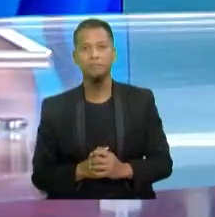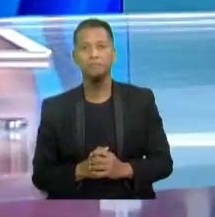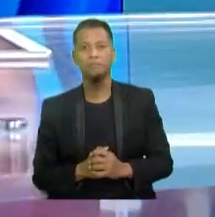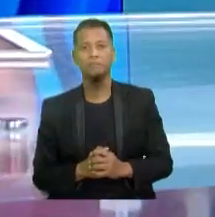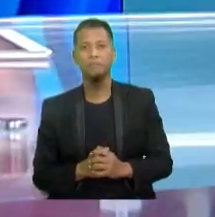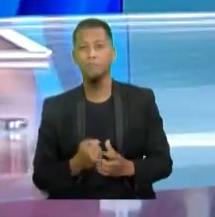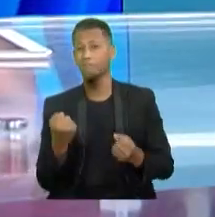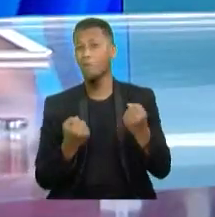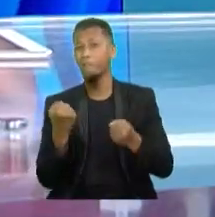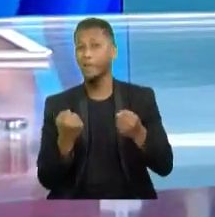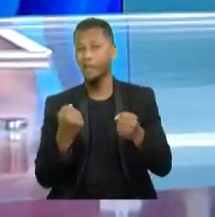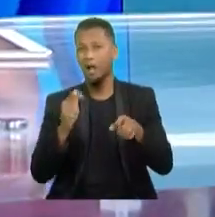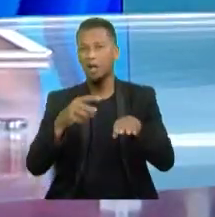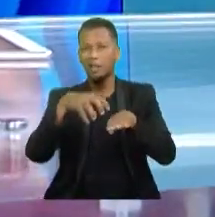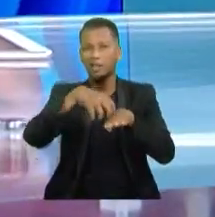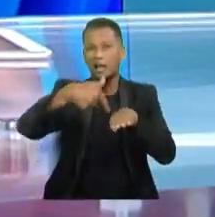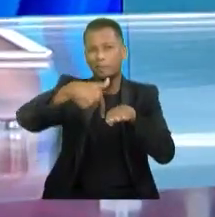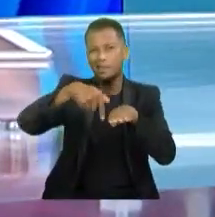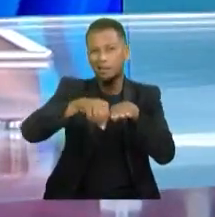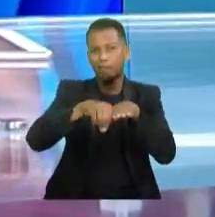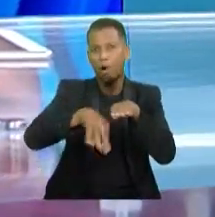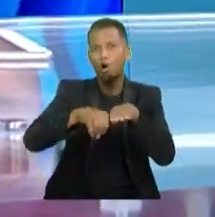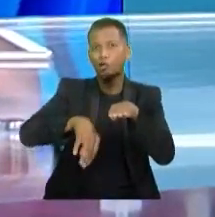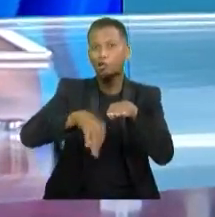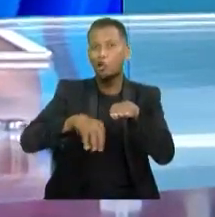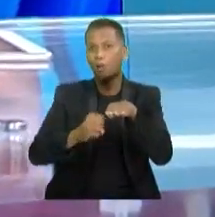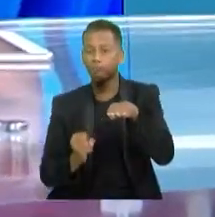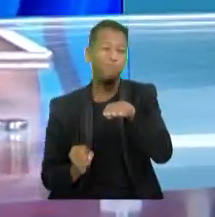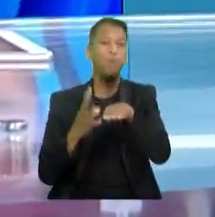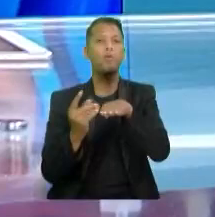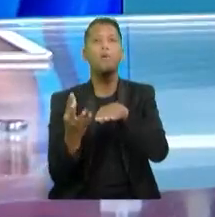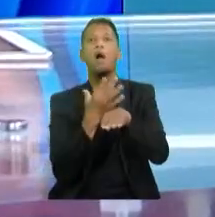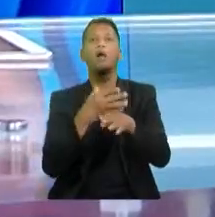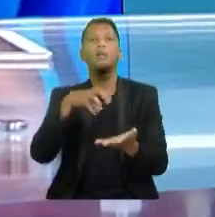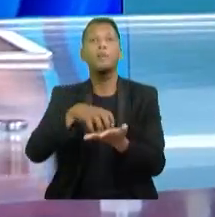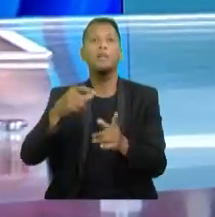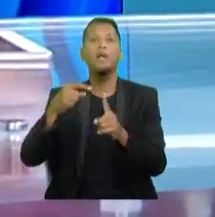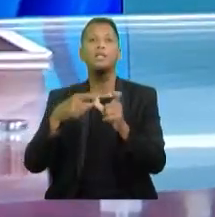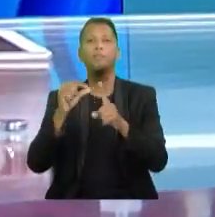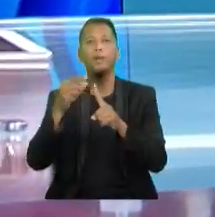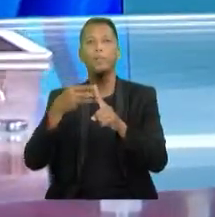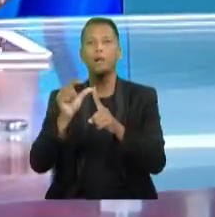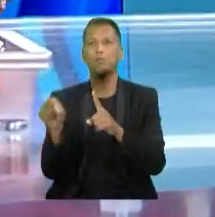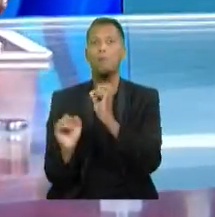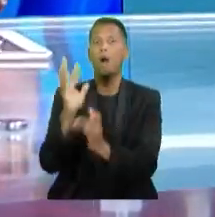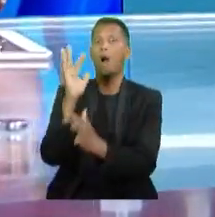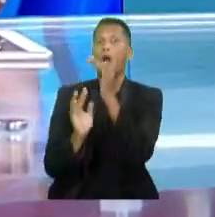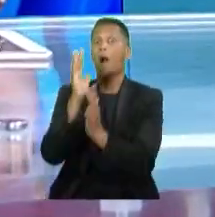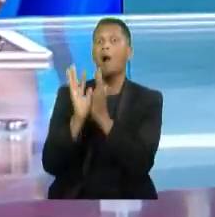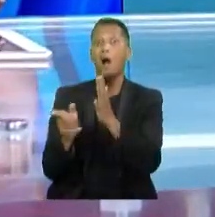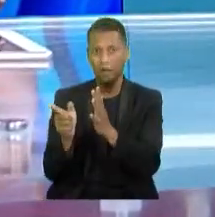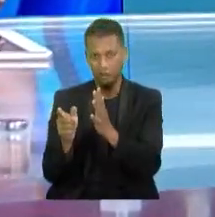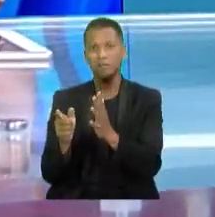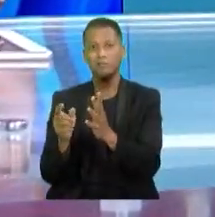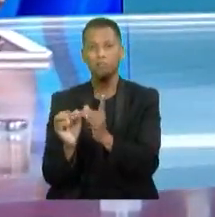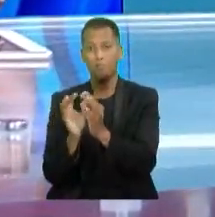Diduga tangki BBM bocor, sebuah mobil terbakar usai mengisi bahan bakar di SPBU. Besarnya kobaran api nyaris menyambar